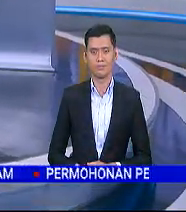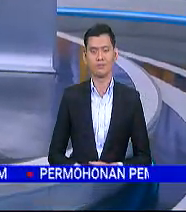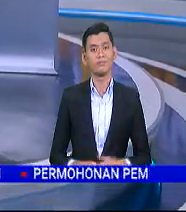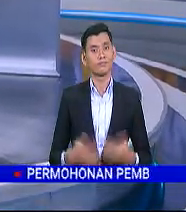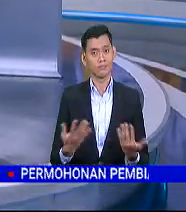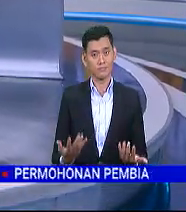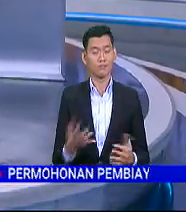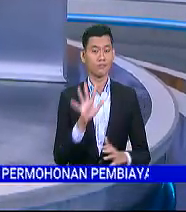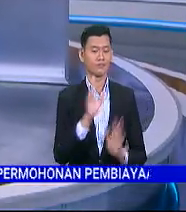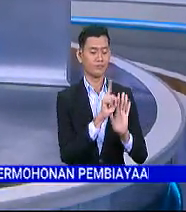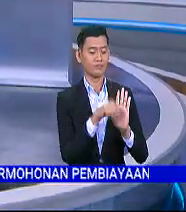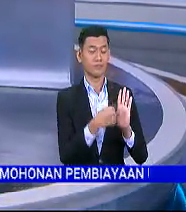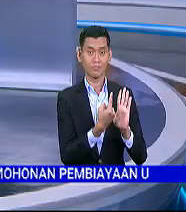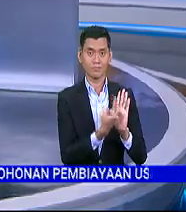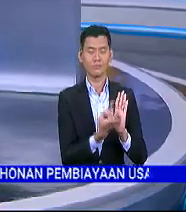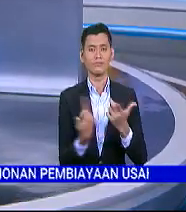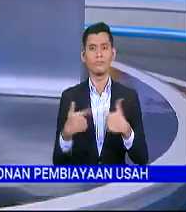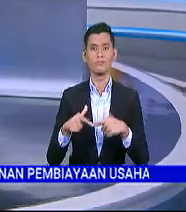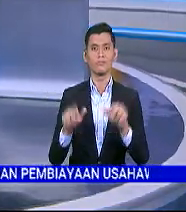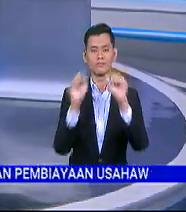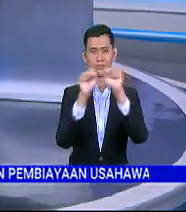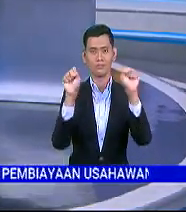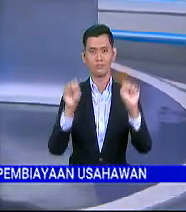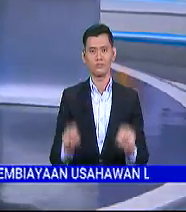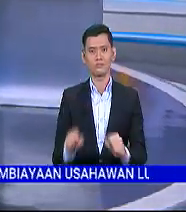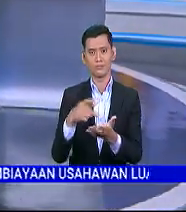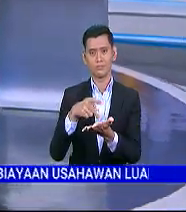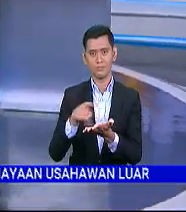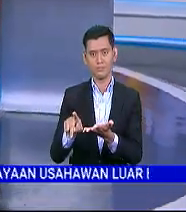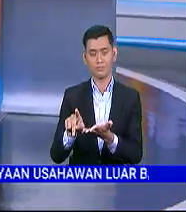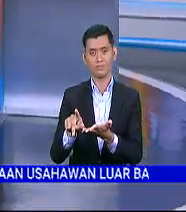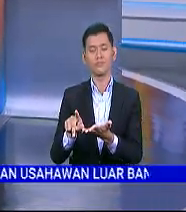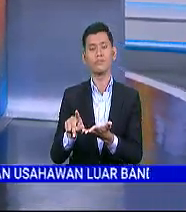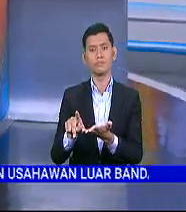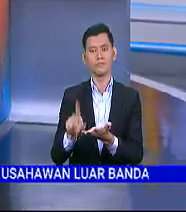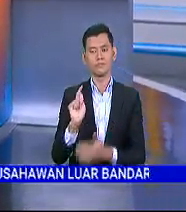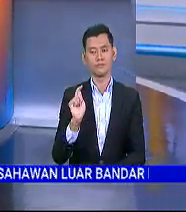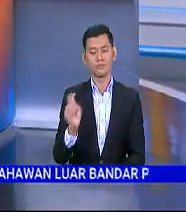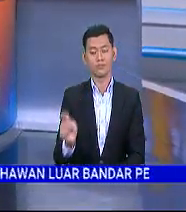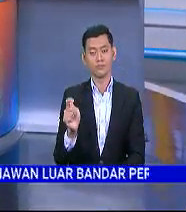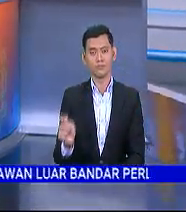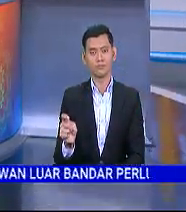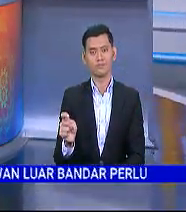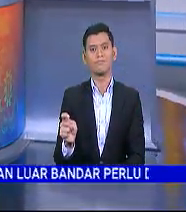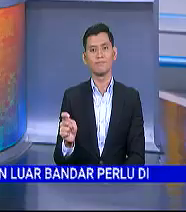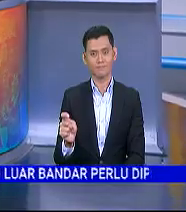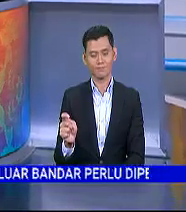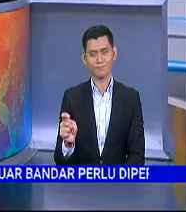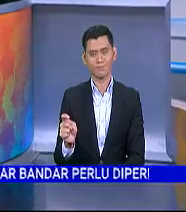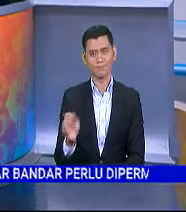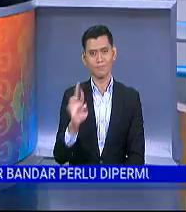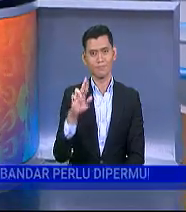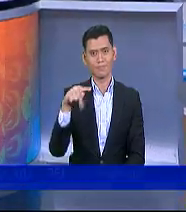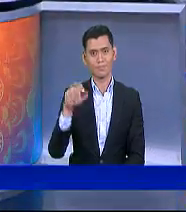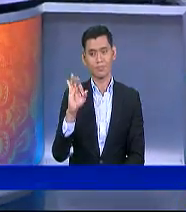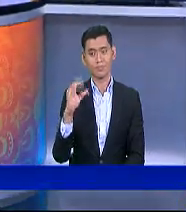Saudara, kurang 5 jam lagi ke detik pelaksanaan sistem pembayaran menggunakan teknologi Touch and Go, identifikasi frekuensi radio